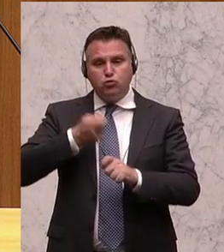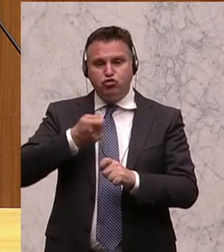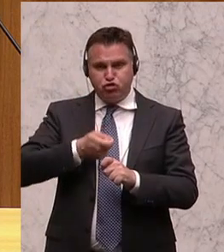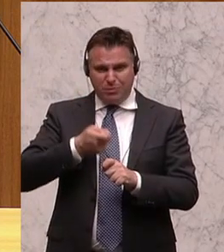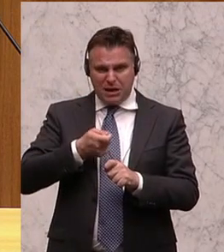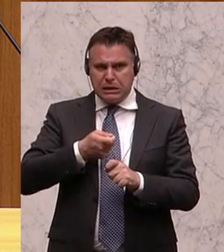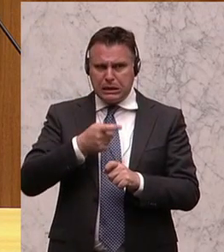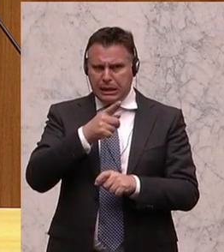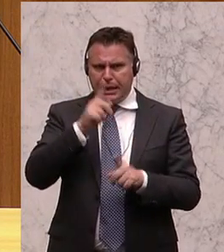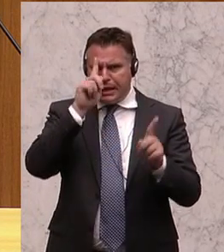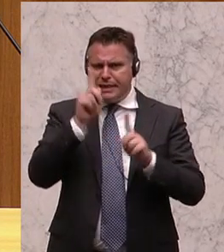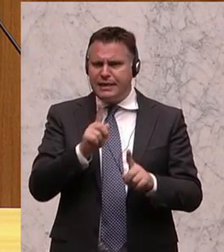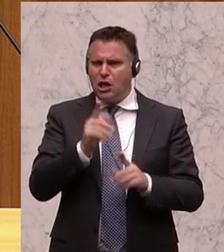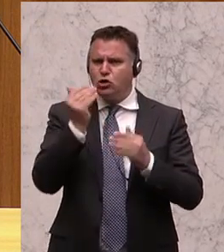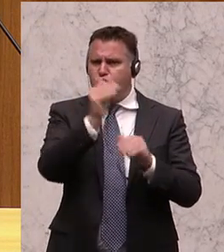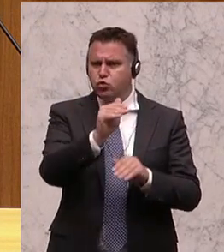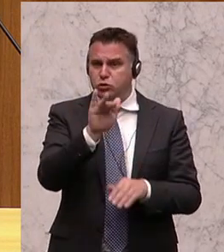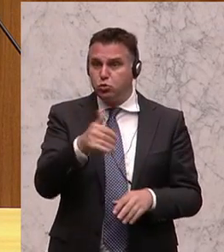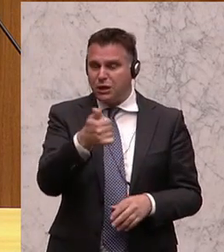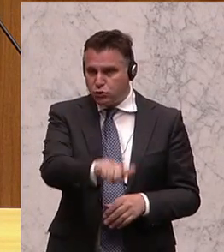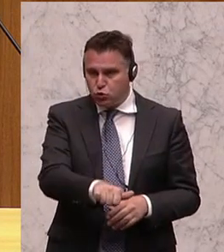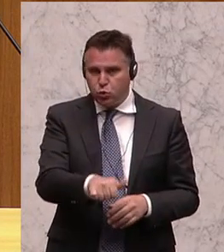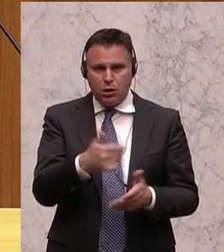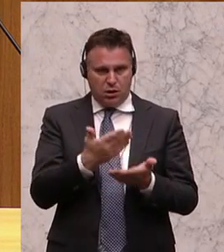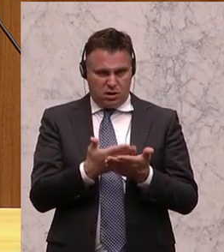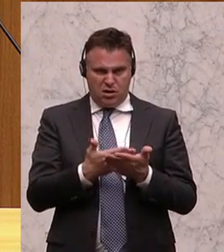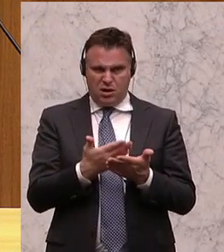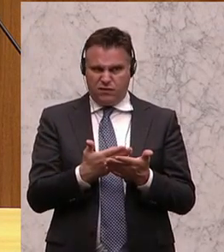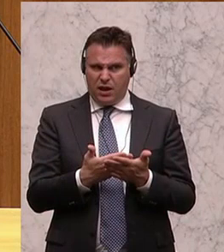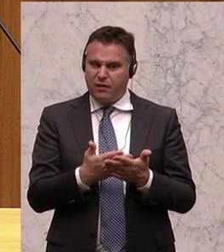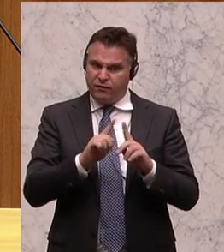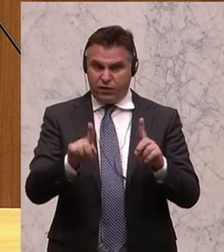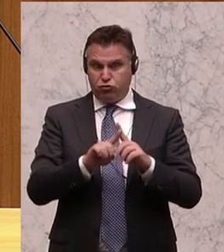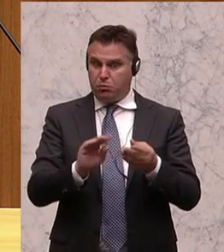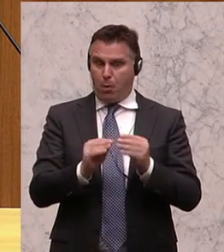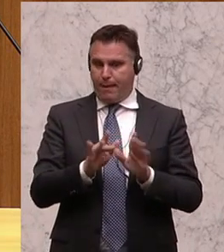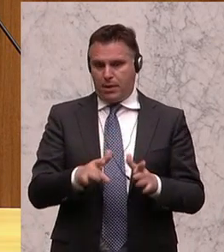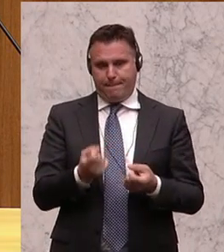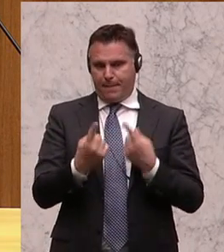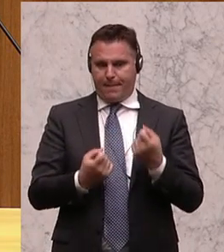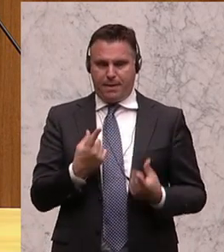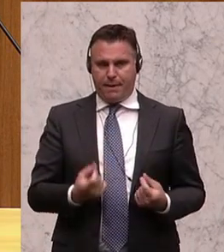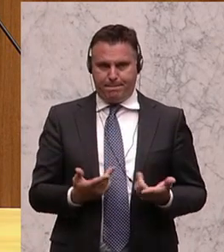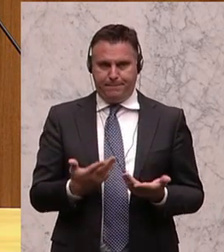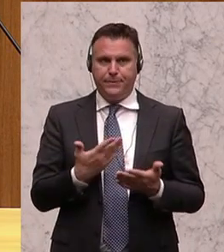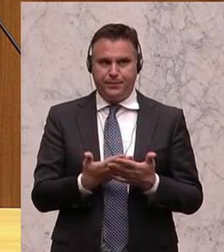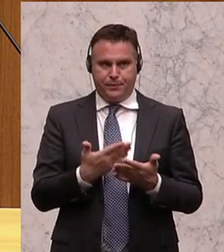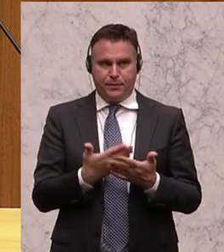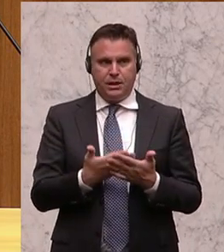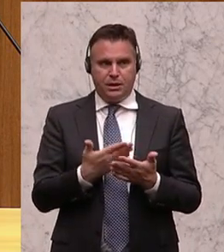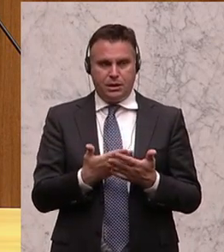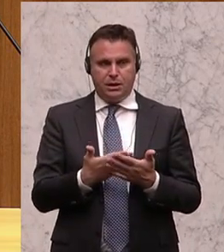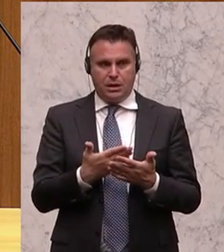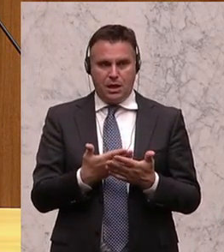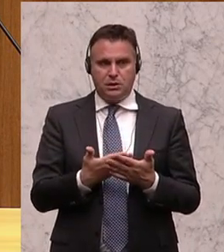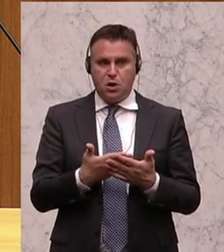Angeblich ist der Tierschutz dafür erforderlich. Wir haben eine Reihe von solchen Problemfeldern. So. Jetzt ergibt sich aber die Chance,